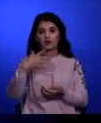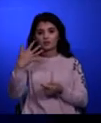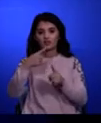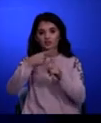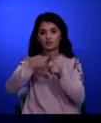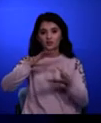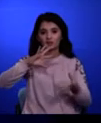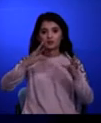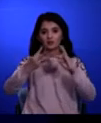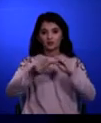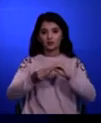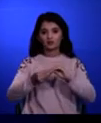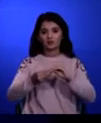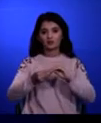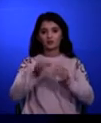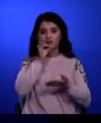yig'indisi